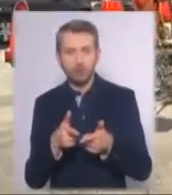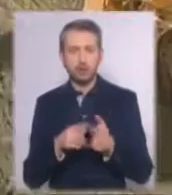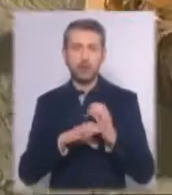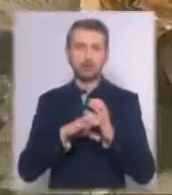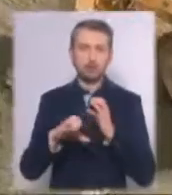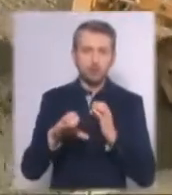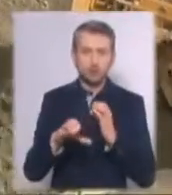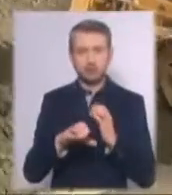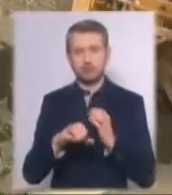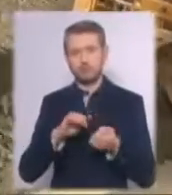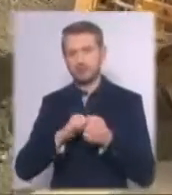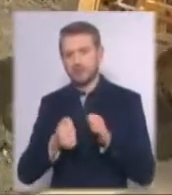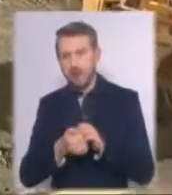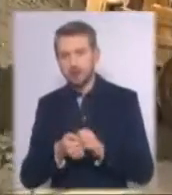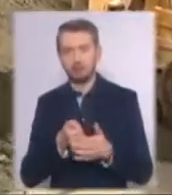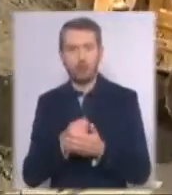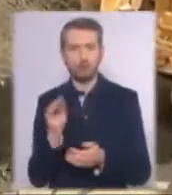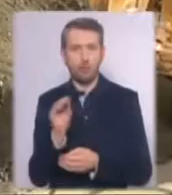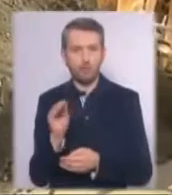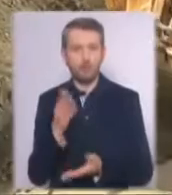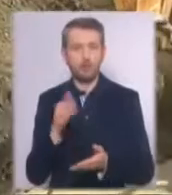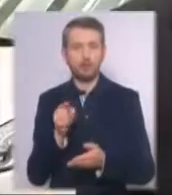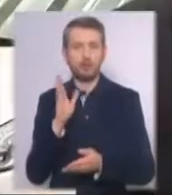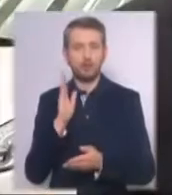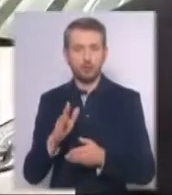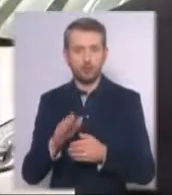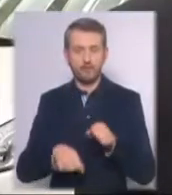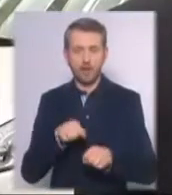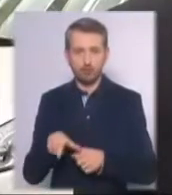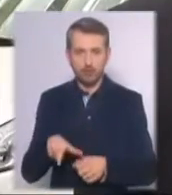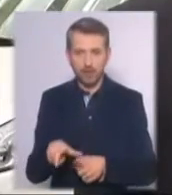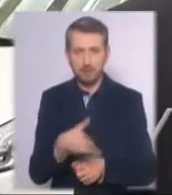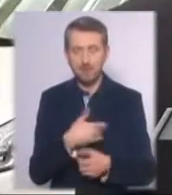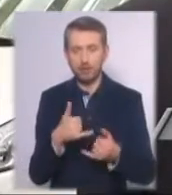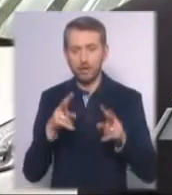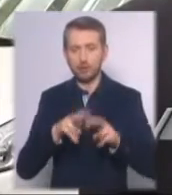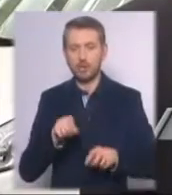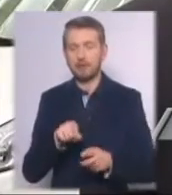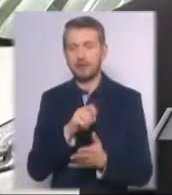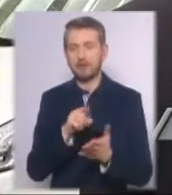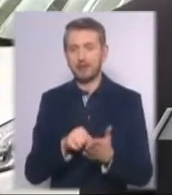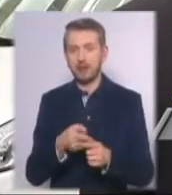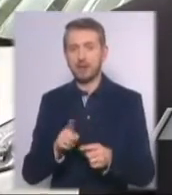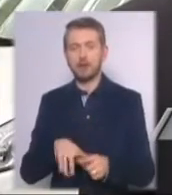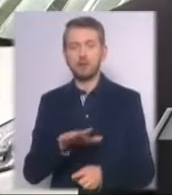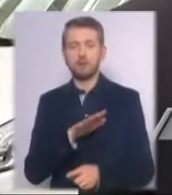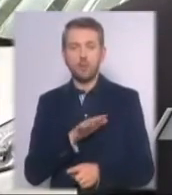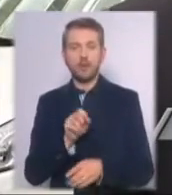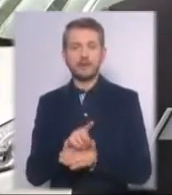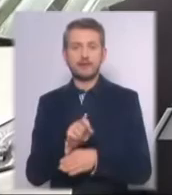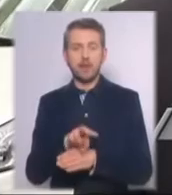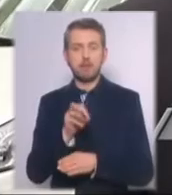бітуму до жовтня. Можливо, там з'являться і велошляхи. Ми сьогодні розглядаємо якраз це питання. Це було і завдання